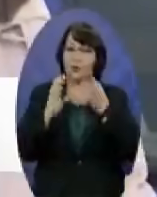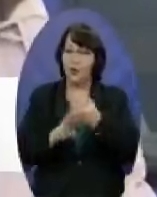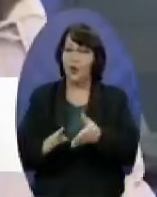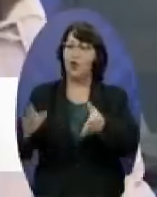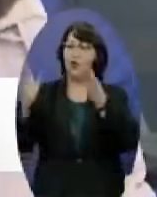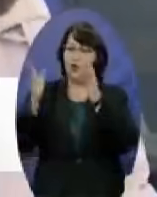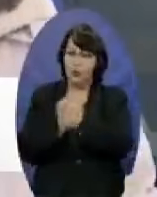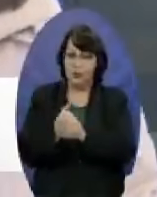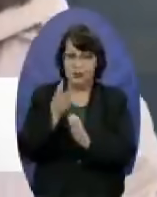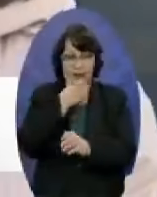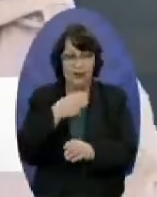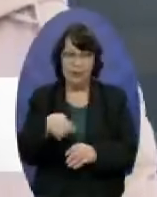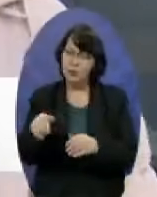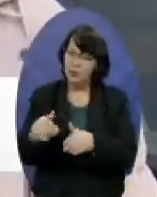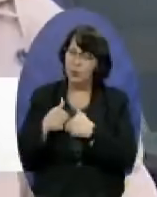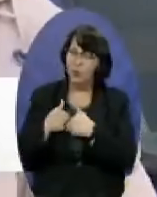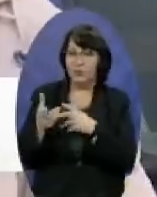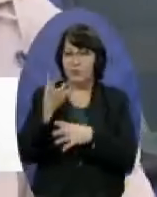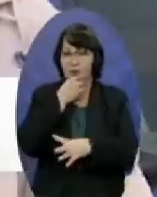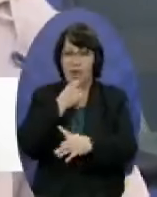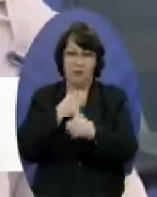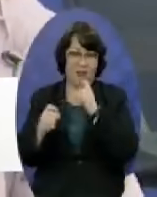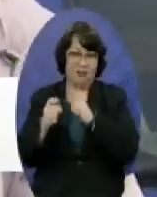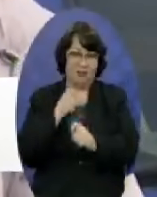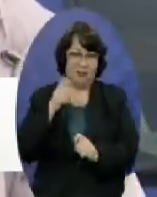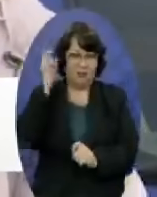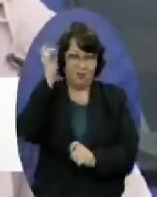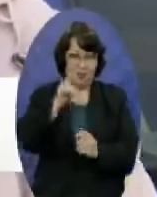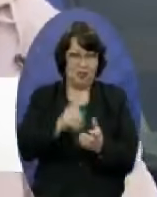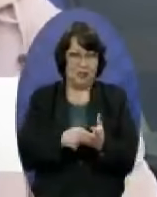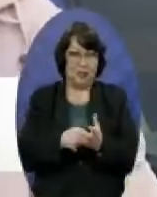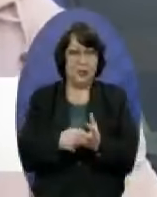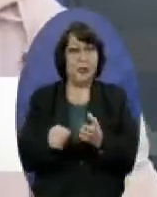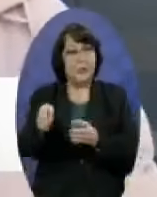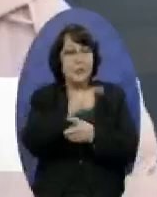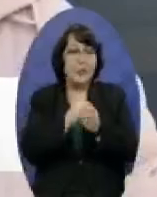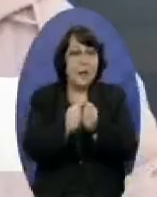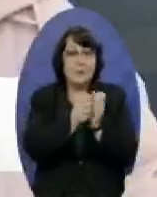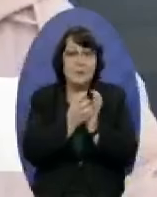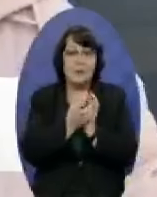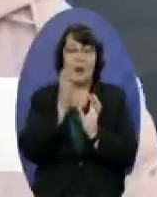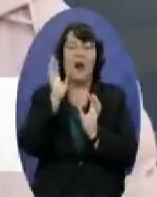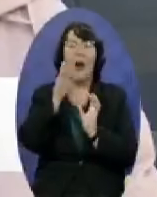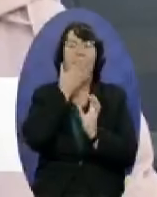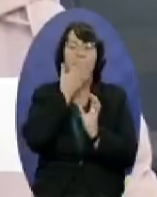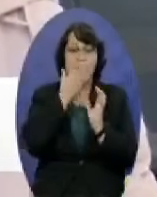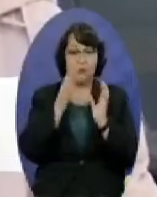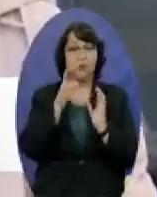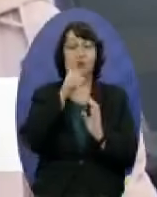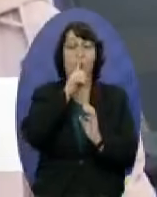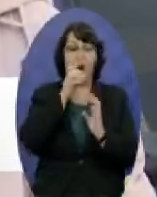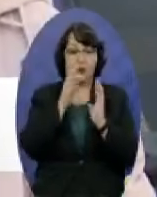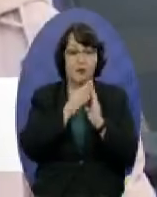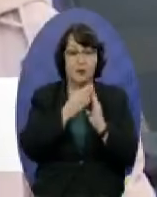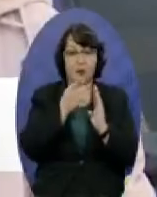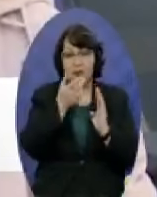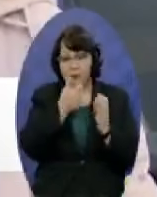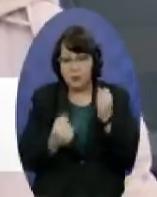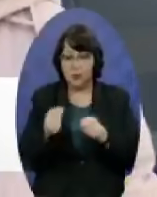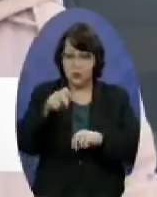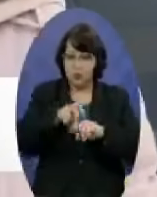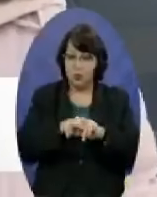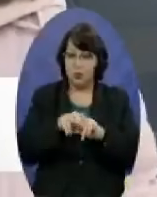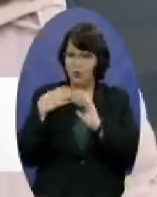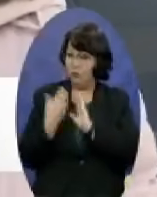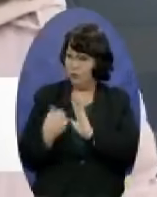аялал явна шүү гэдэг олон жил яриад байгаа хүмүүс сандаж хэлэхэд зүгээр л гэрийнхээ урдаас л хөдлөвтөх. Тэгээ босд юм аяндаа замдаа болно л гэж